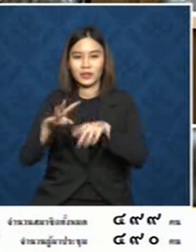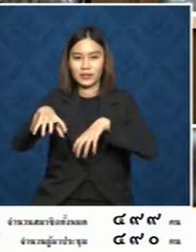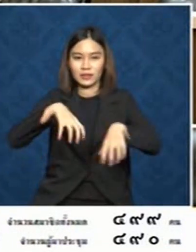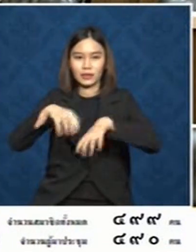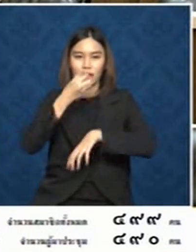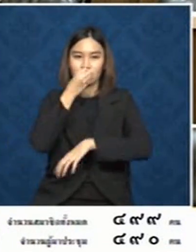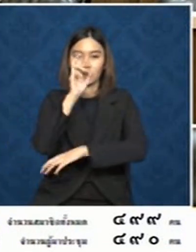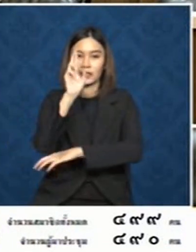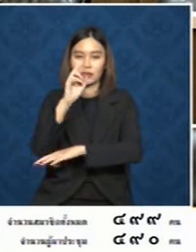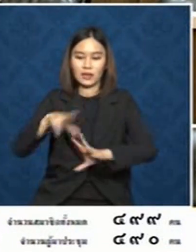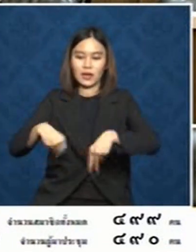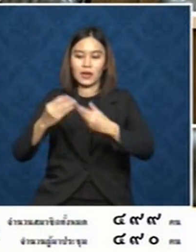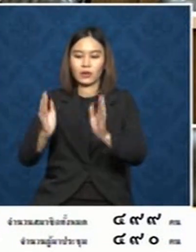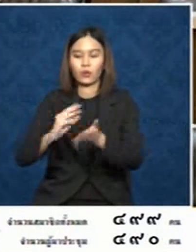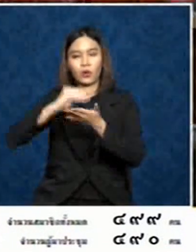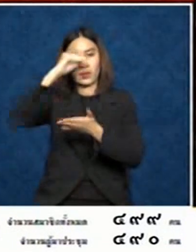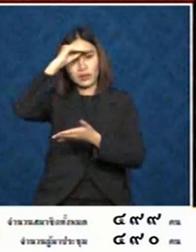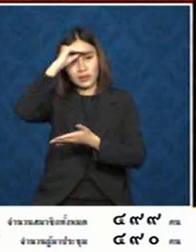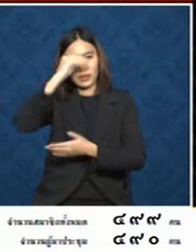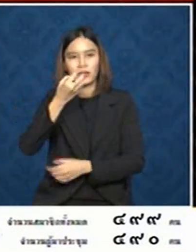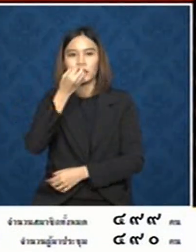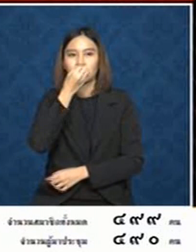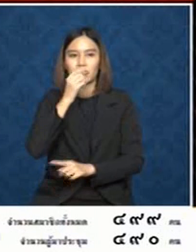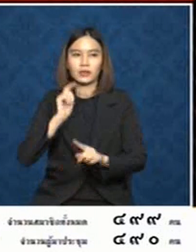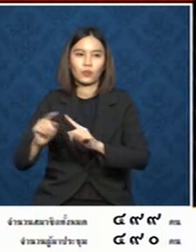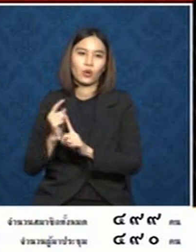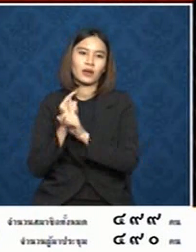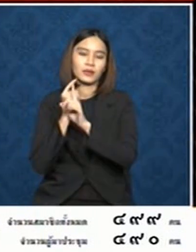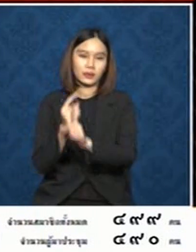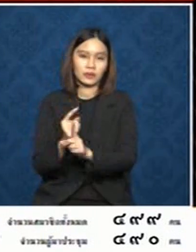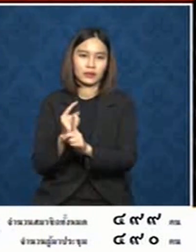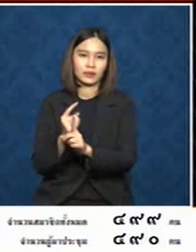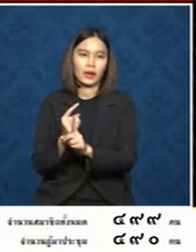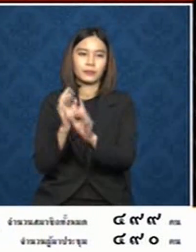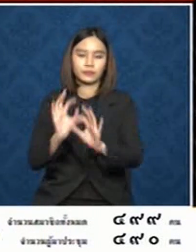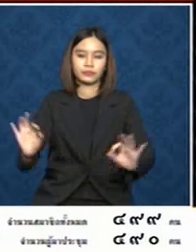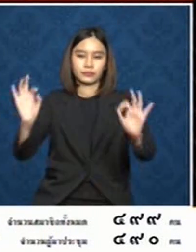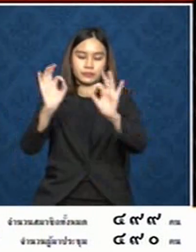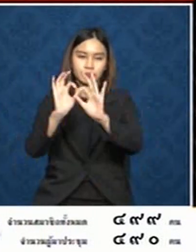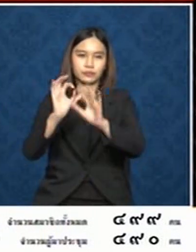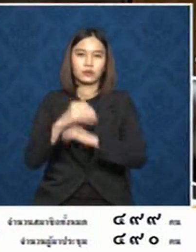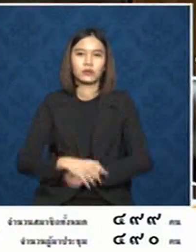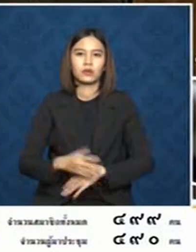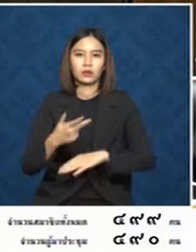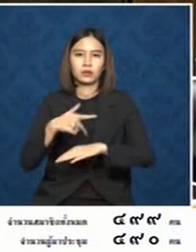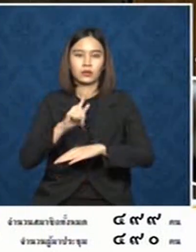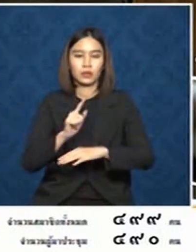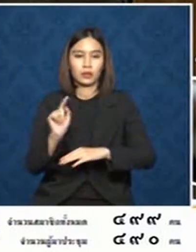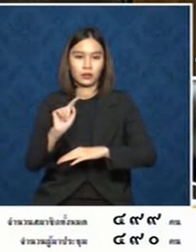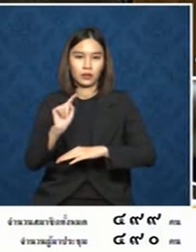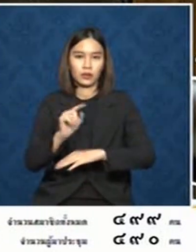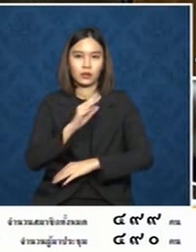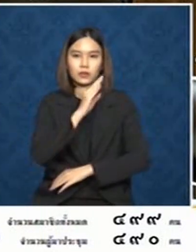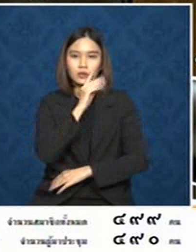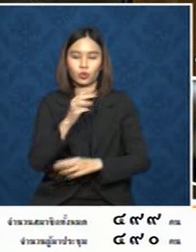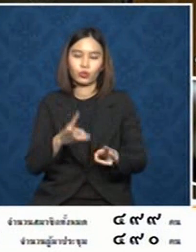กลลางวันให้นักเรียนได้รับประทานตามสัดส่วนของความจำเป็นนะครับถ้าเรายังไม่